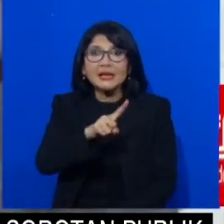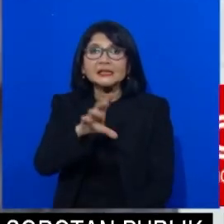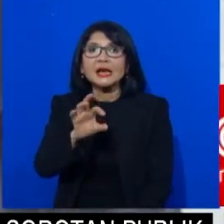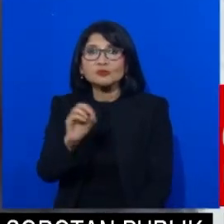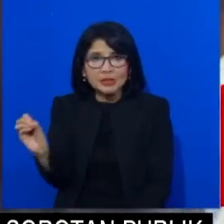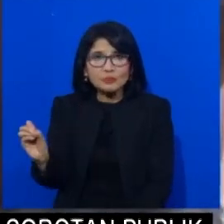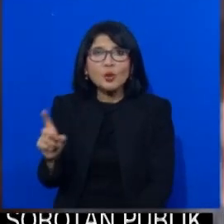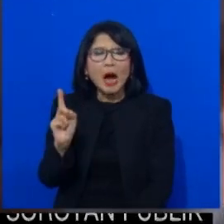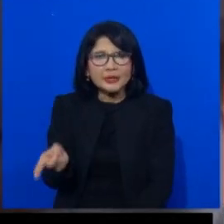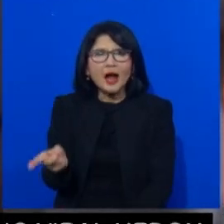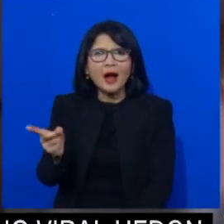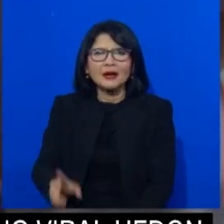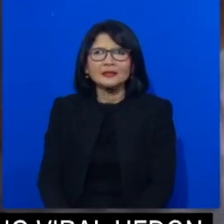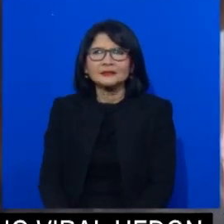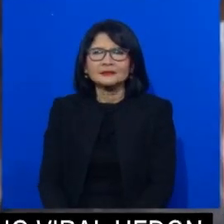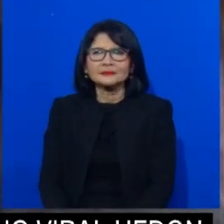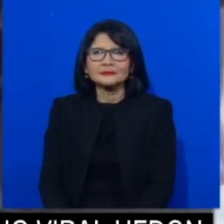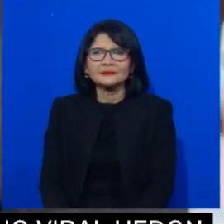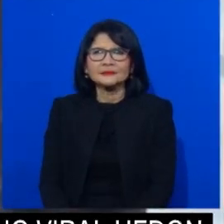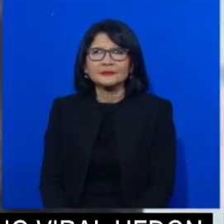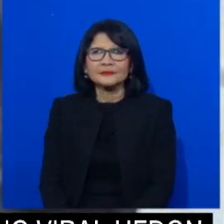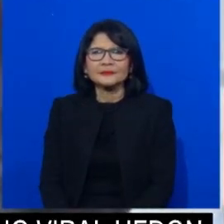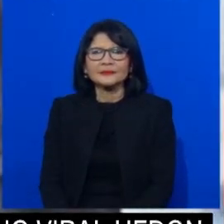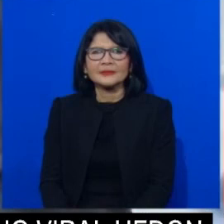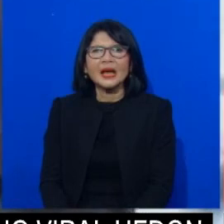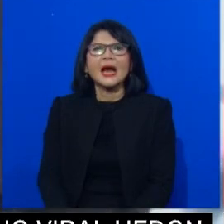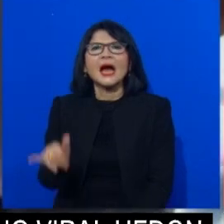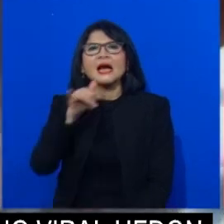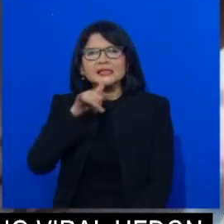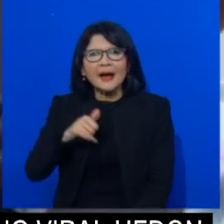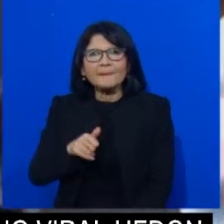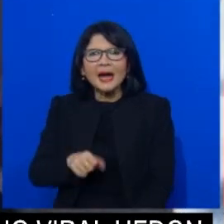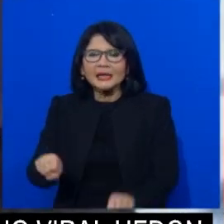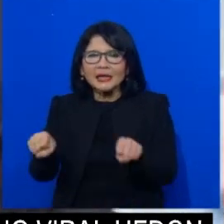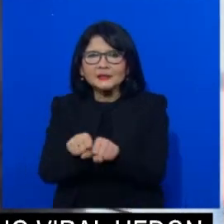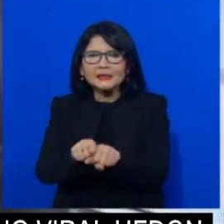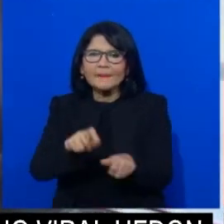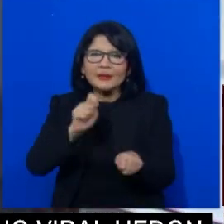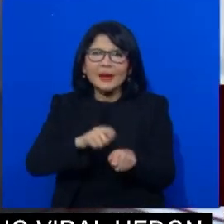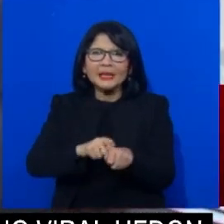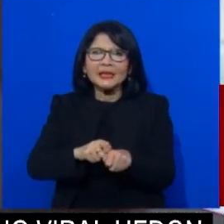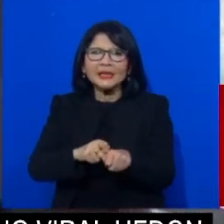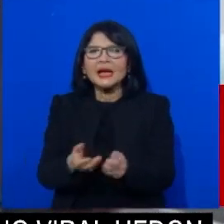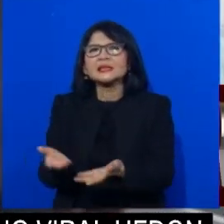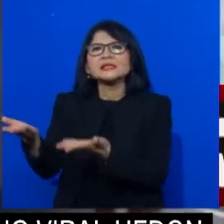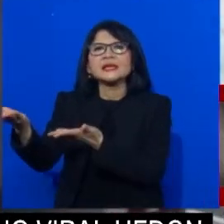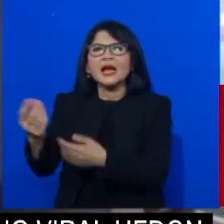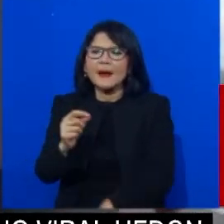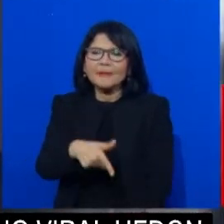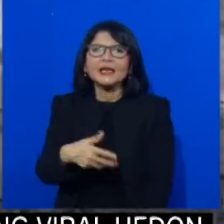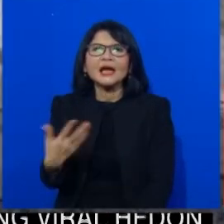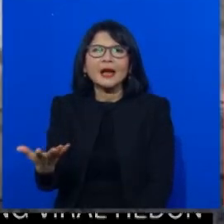begitu. Ya seperti ngasal juga begitu enggak ditarget harga. Ya udah pengeluaran sebulan itu